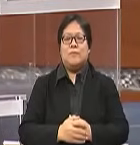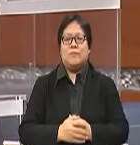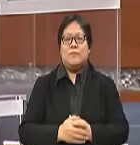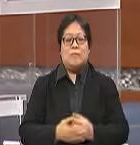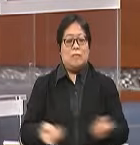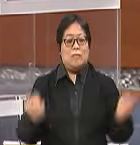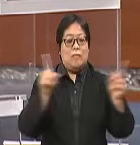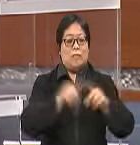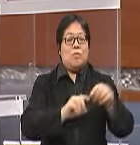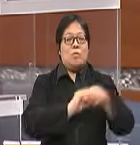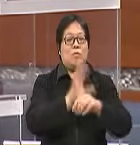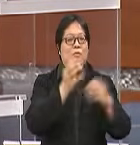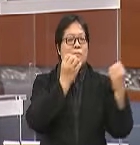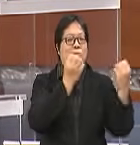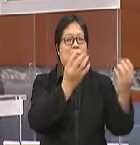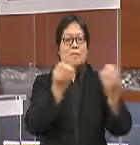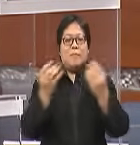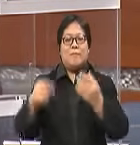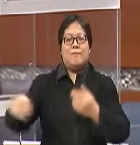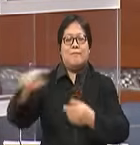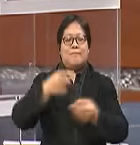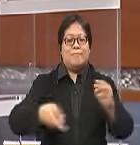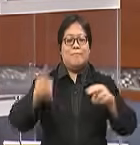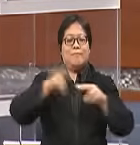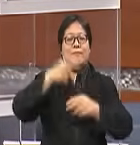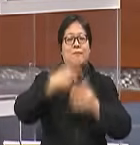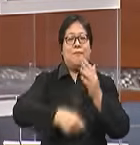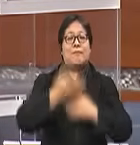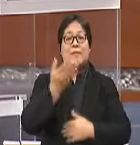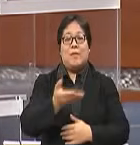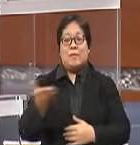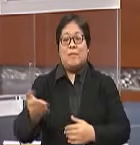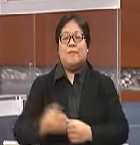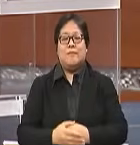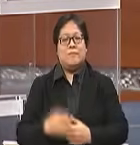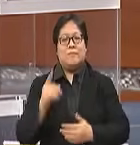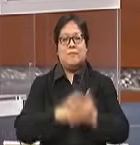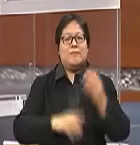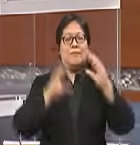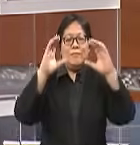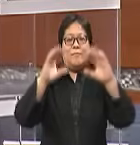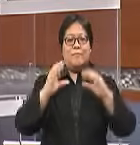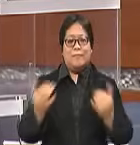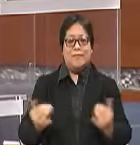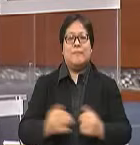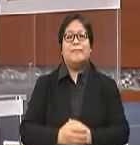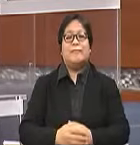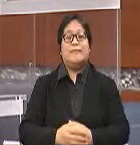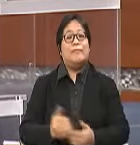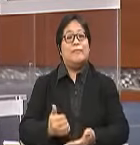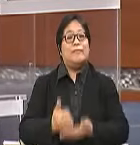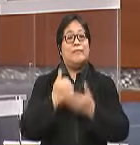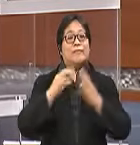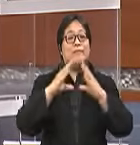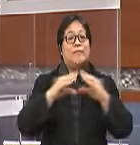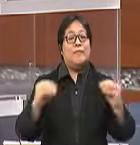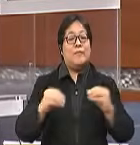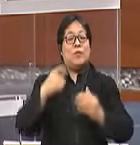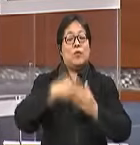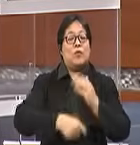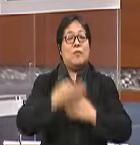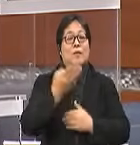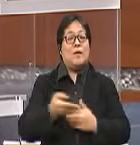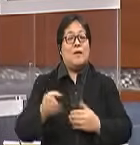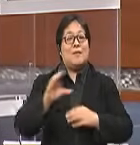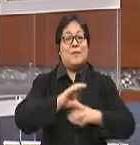kau ini banyak sekte mengalami kenaikan barangan jadi Apakah langkah-langkah diambil bagi menang cuckoo's bahan